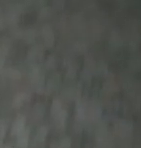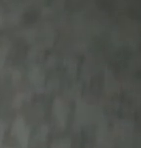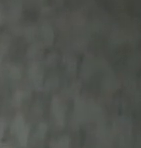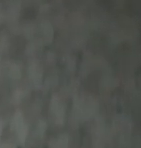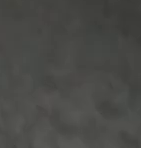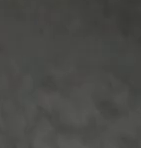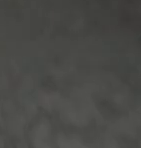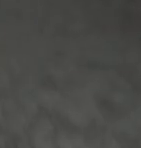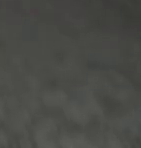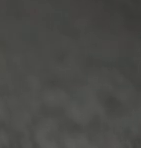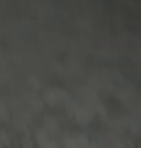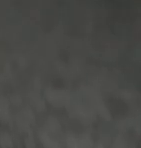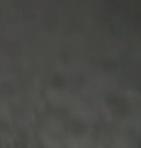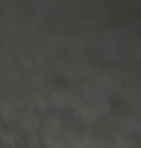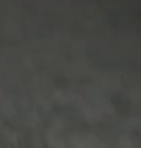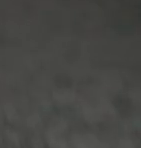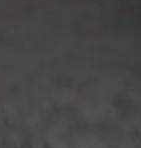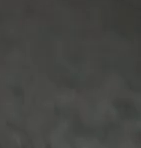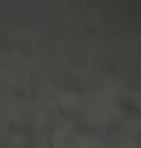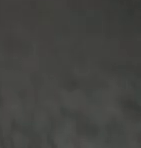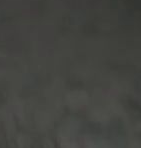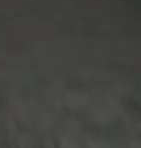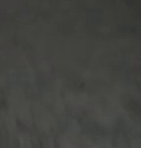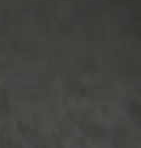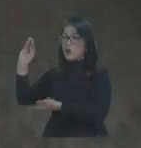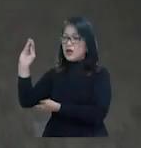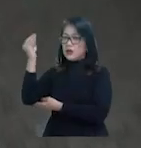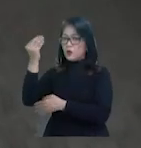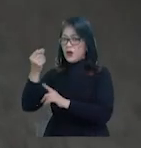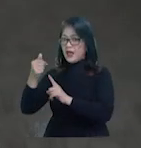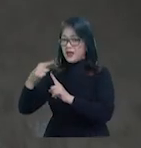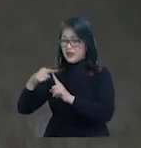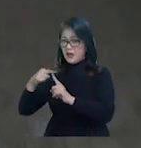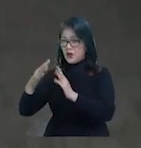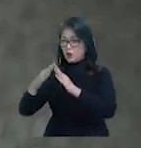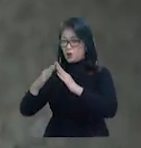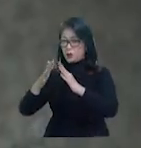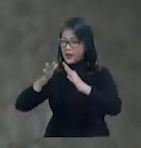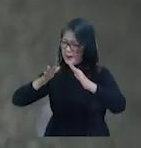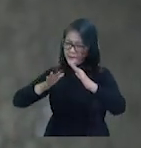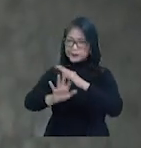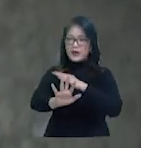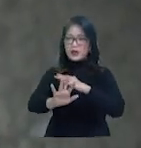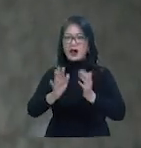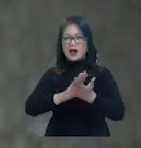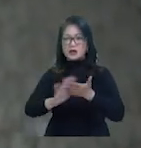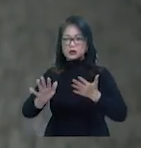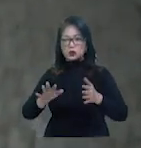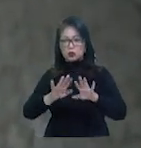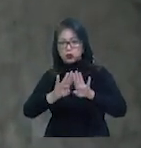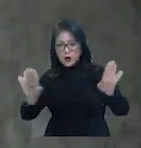Warga kemudian melaporkan hal tersebut ke ketua RT setempat dan membongkar paksa rumah tersebut. Saat dibuka,